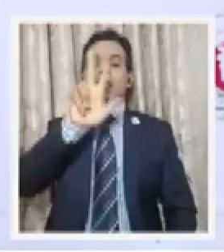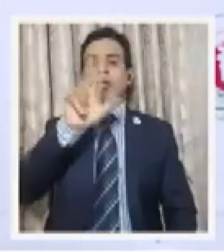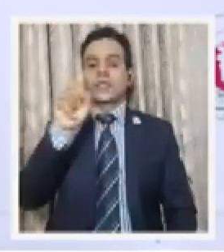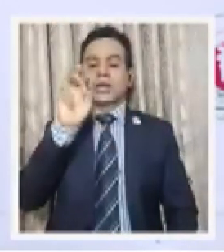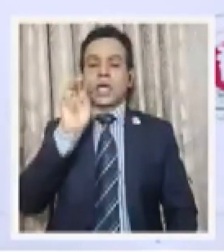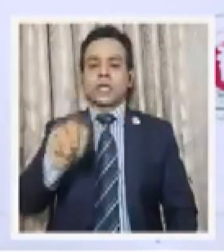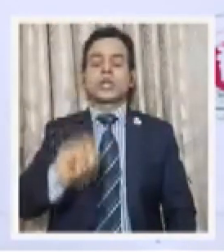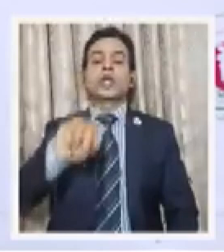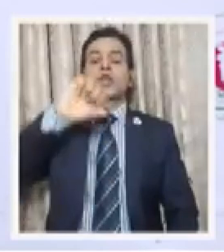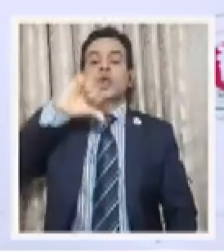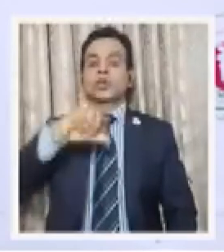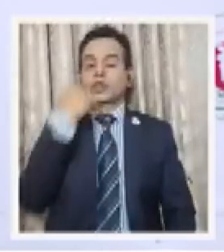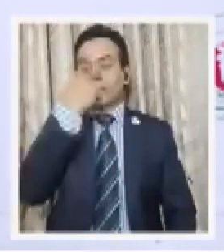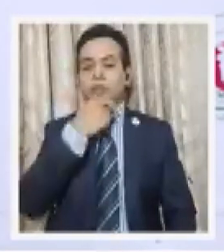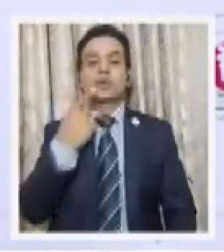25 জুলাই 2020।